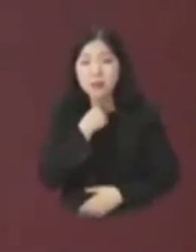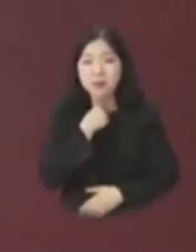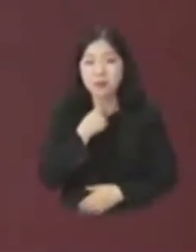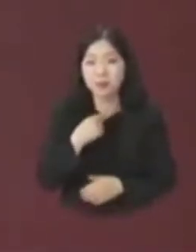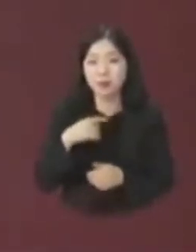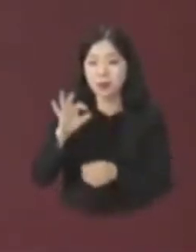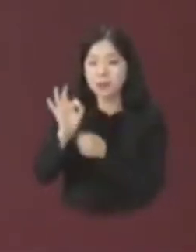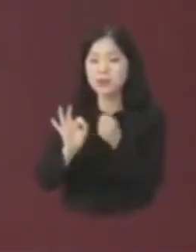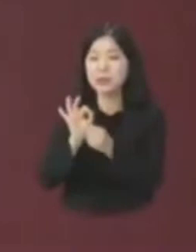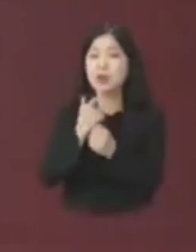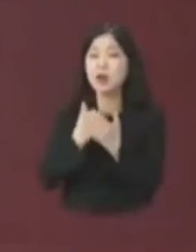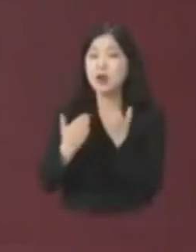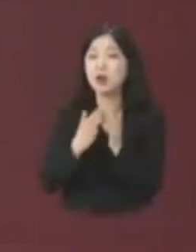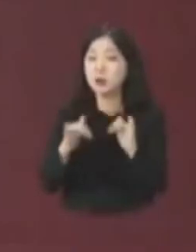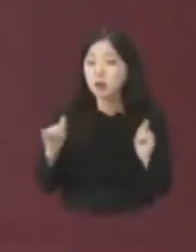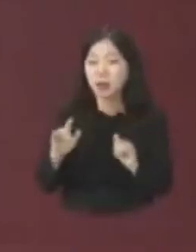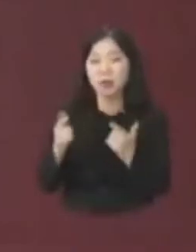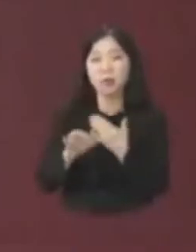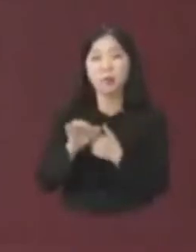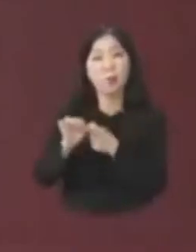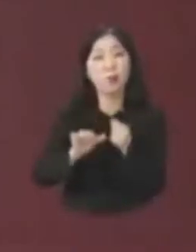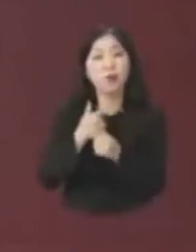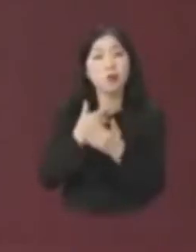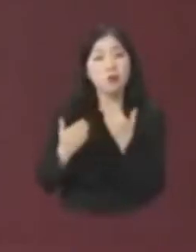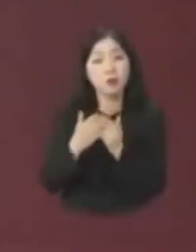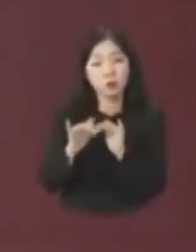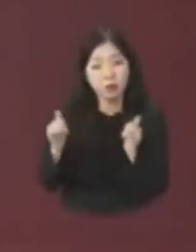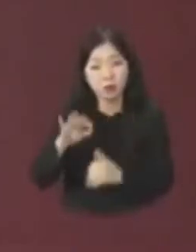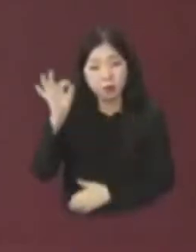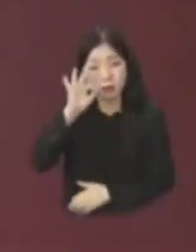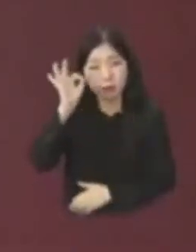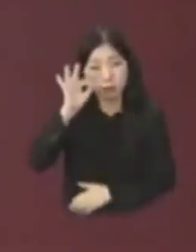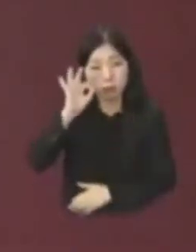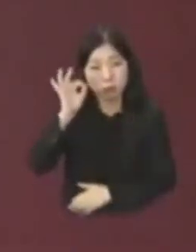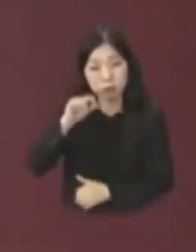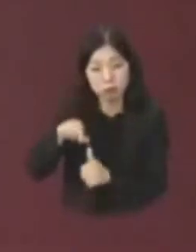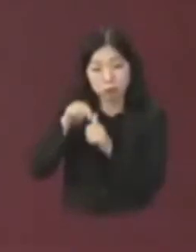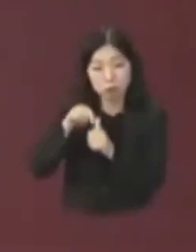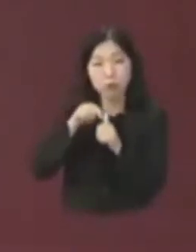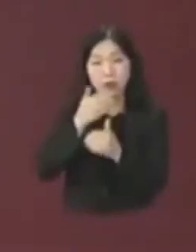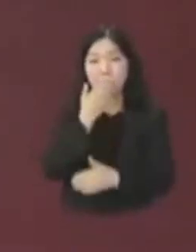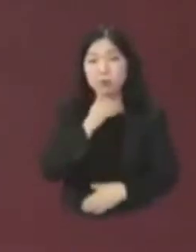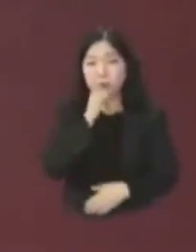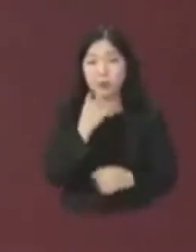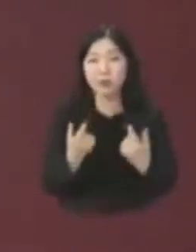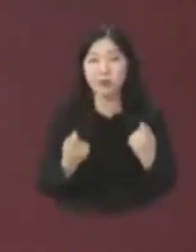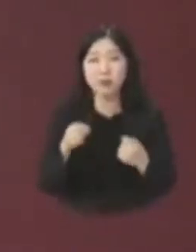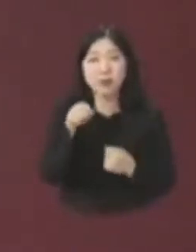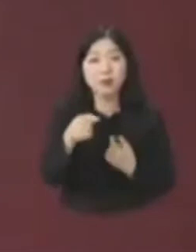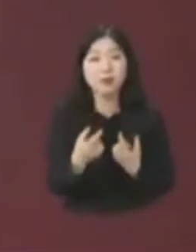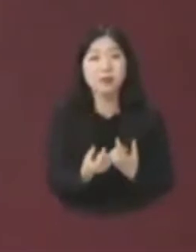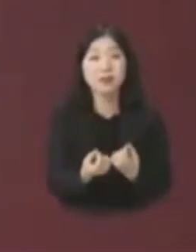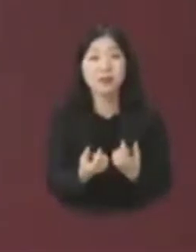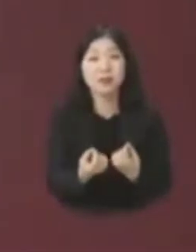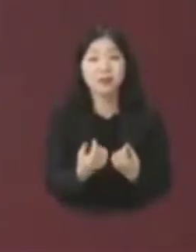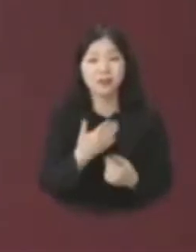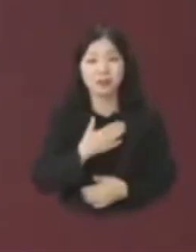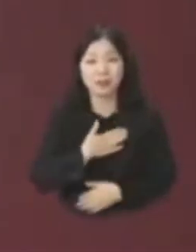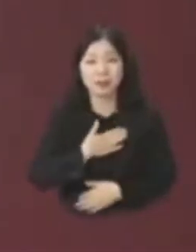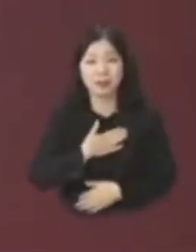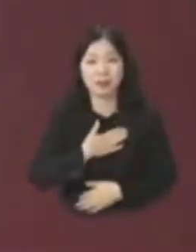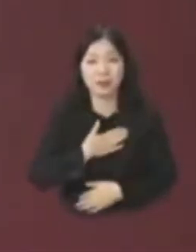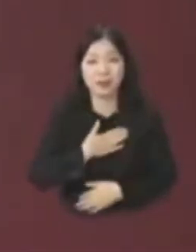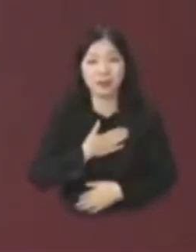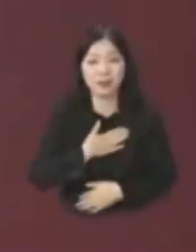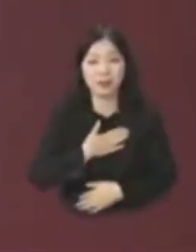10년 경력자 또는 5년 경력자 이런 사람들을 구할 수 있다고 보거든요. 그래서 그런 제가 안에